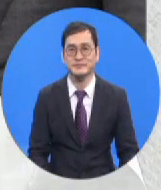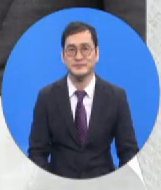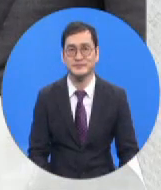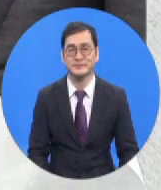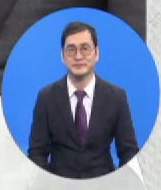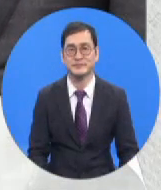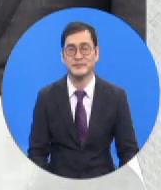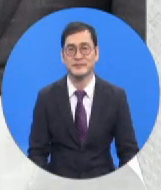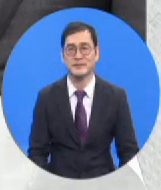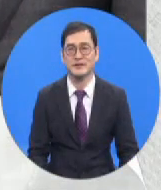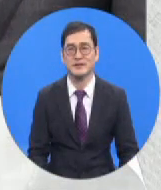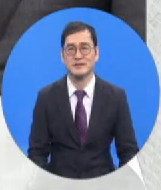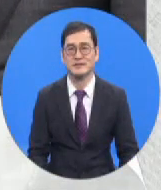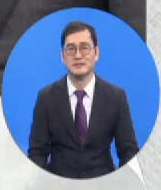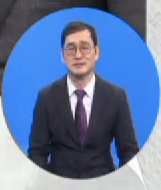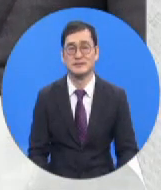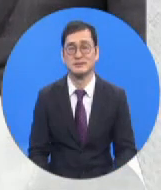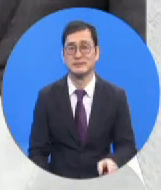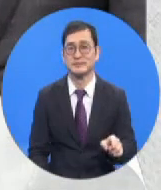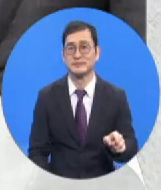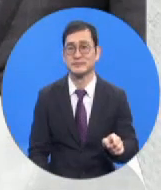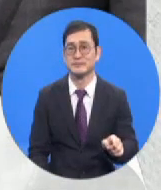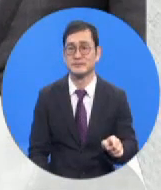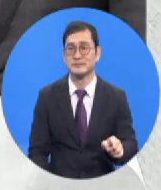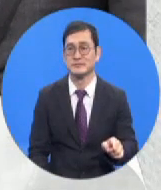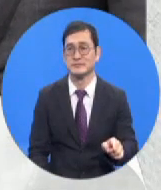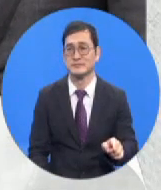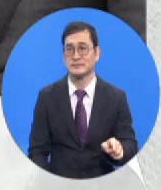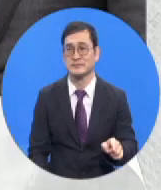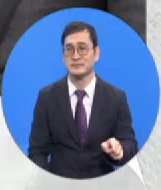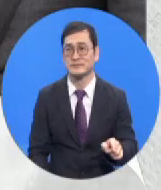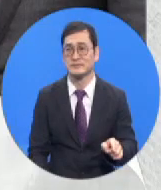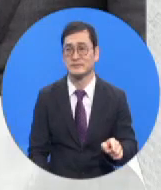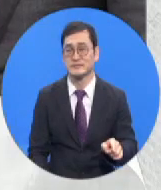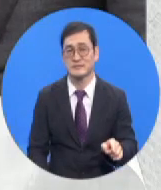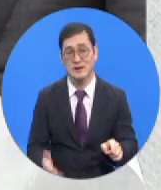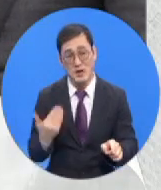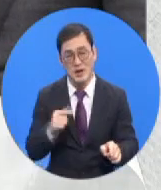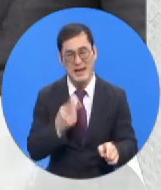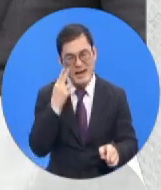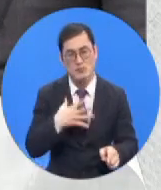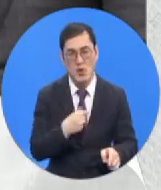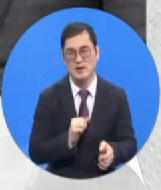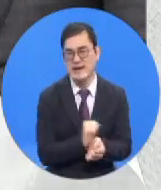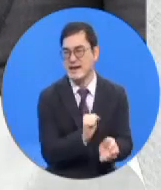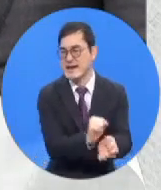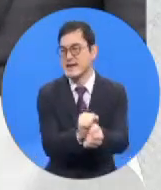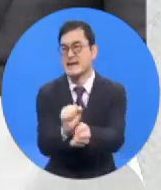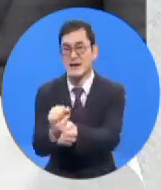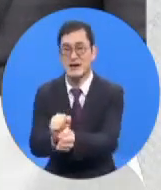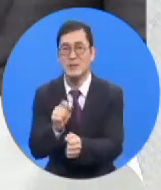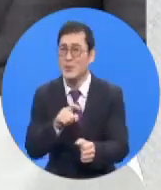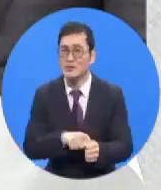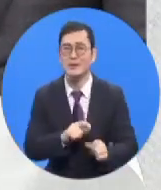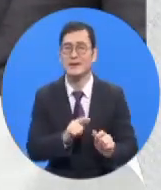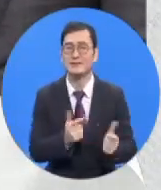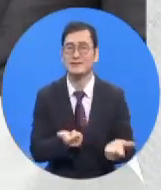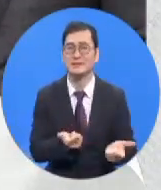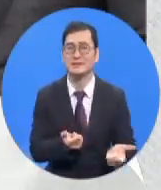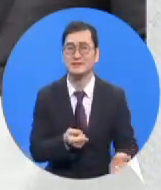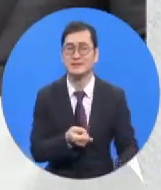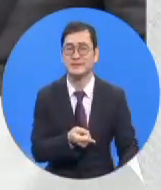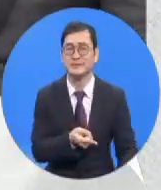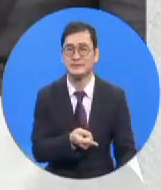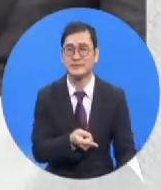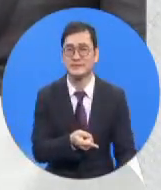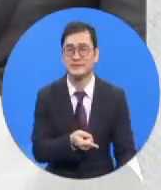한다든가 알면서 이렇게 막았다는 건데 이걸 그때 그걸로 볼 수 있었던 거냐 그리고 오히려 기억 제가 방역 당국이 무리한 게 아니라고 말씀드린